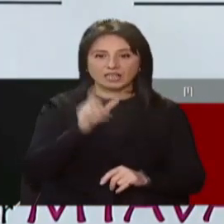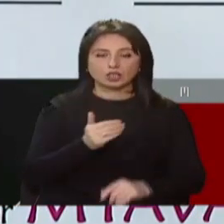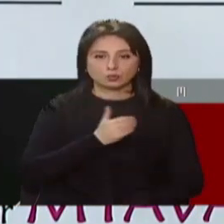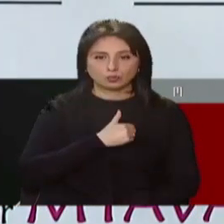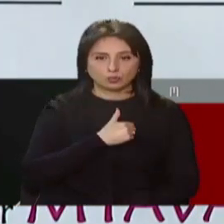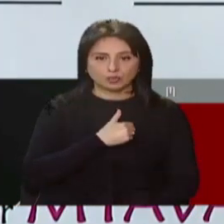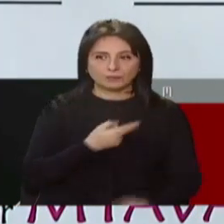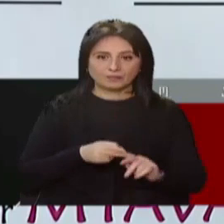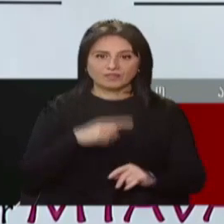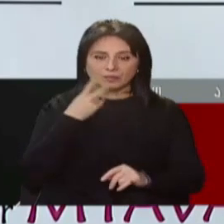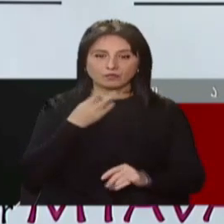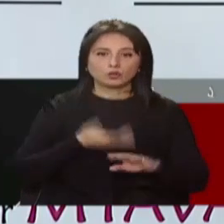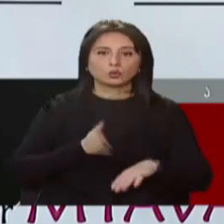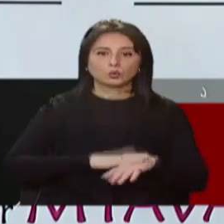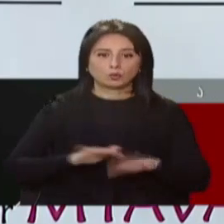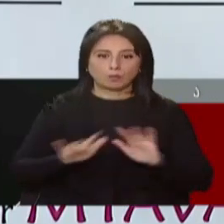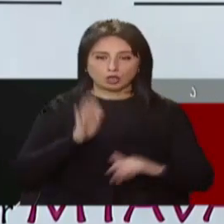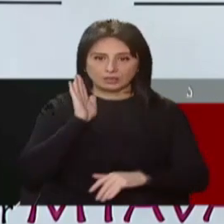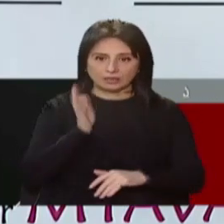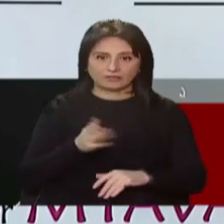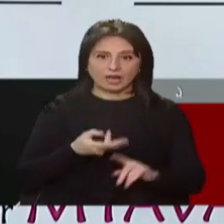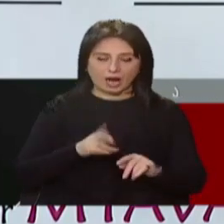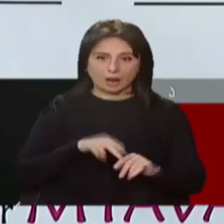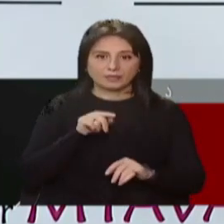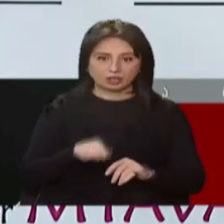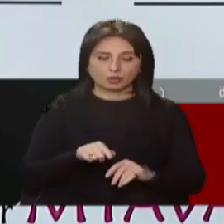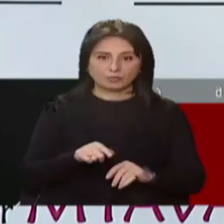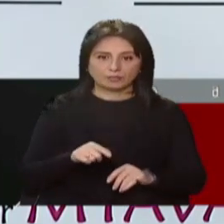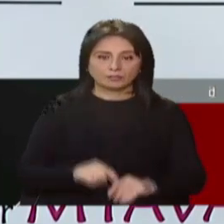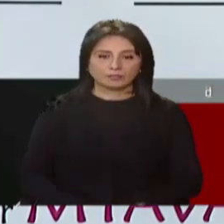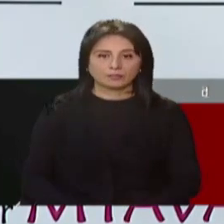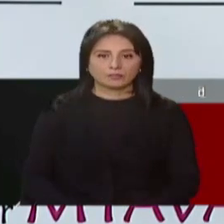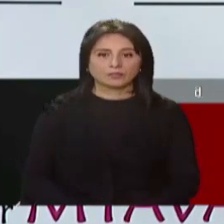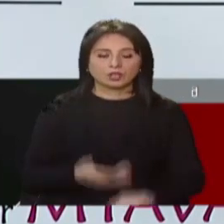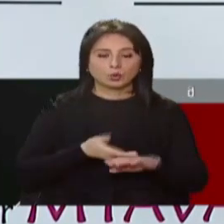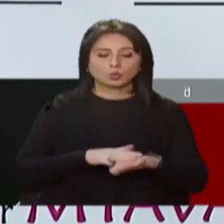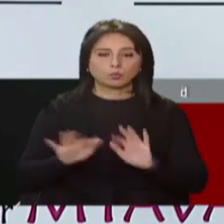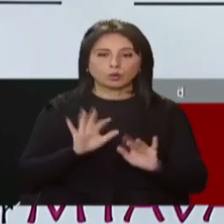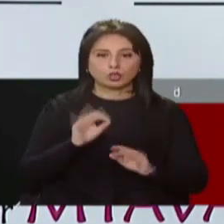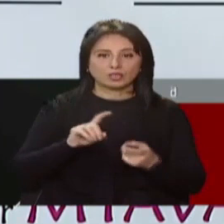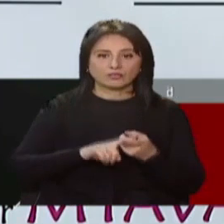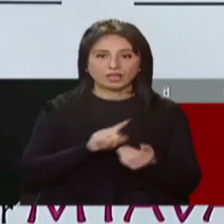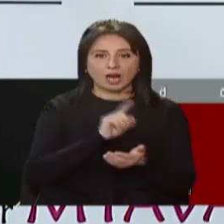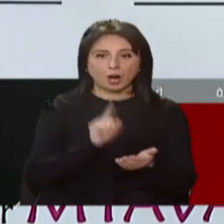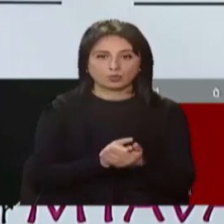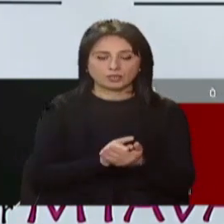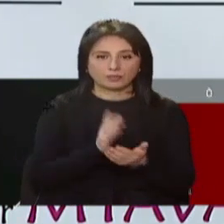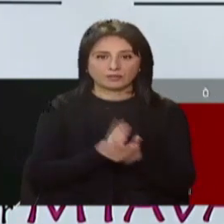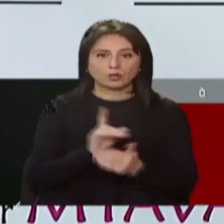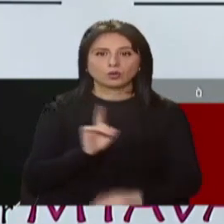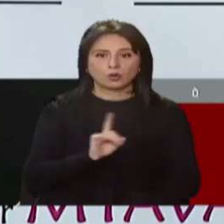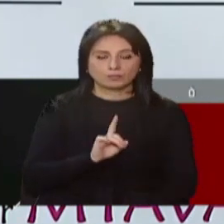სურს ეს რა თქმა უნდა რთული პროცესი იქნება ამიტომ ამ რთულ პროცესთან დაკავშირებით აუცილებელი არის